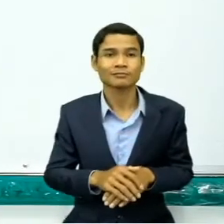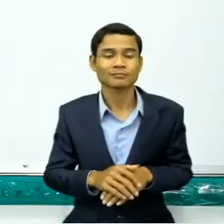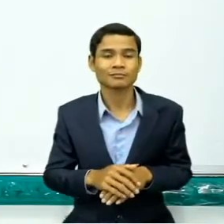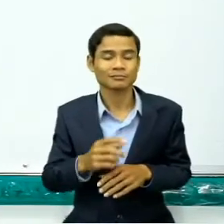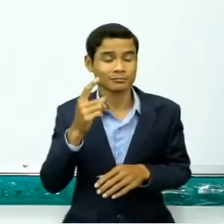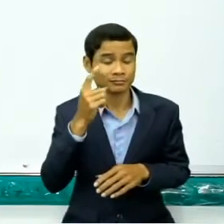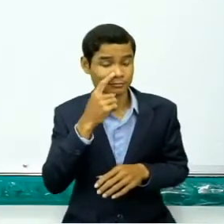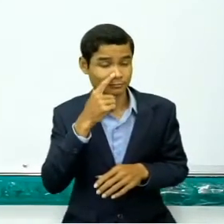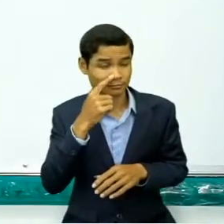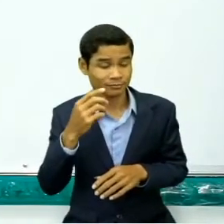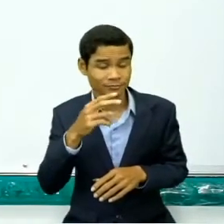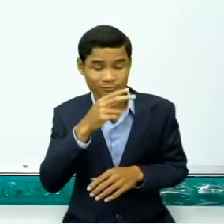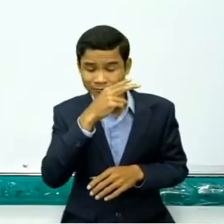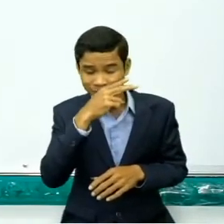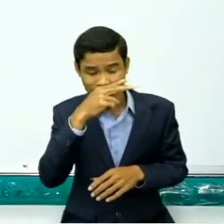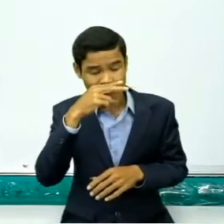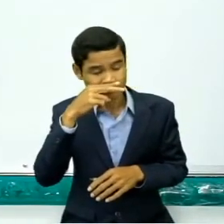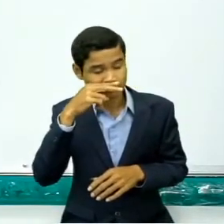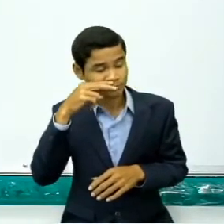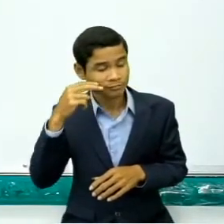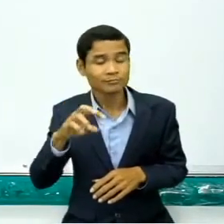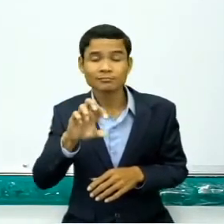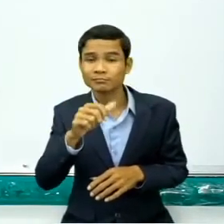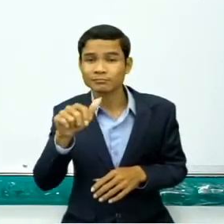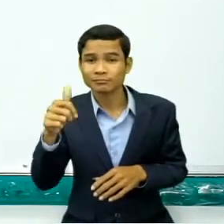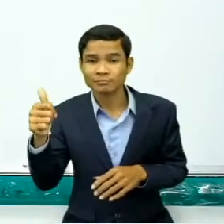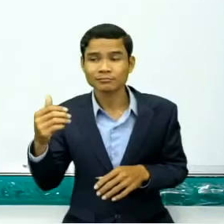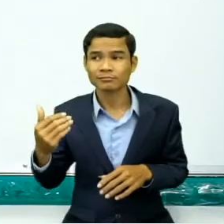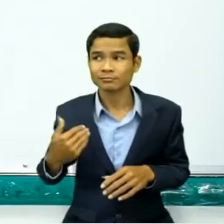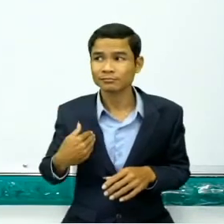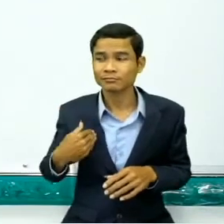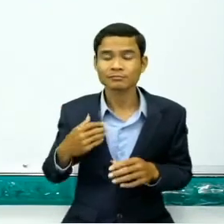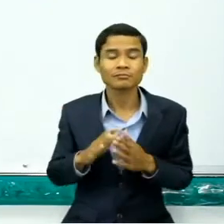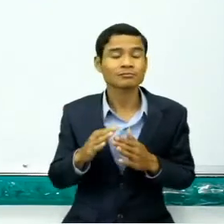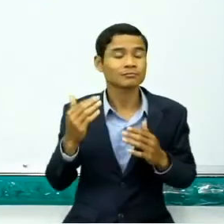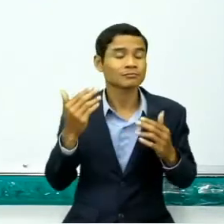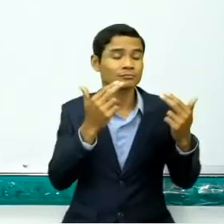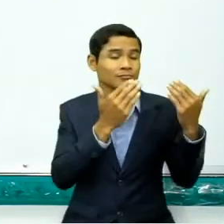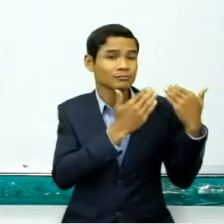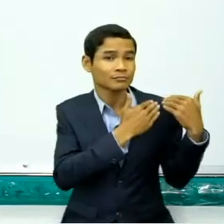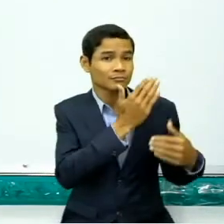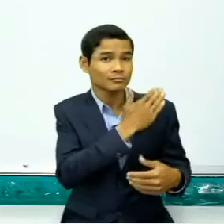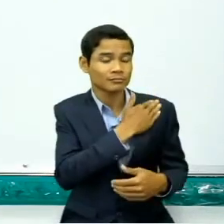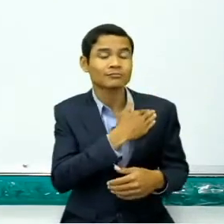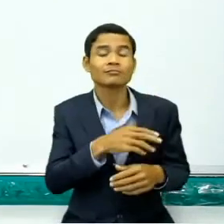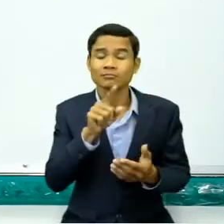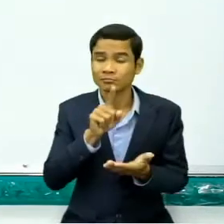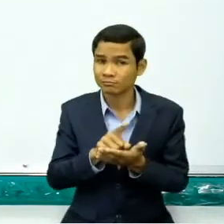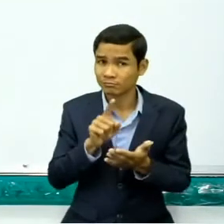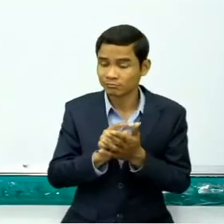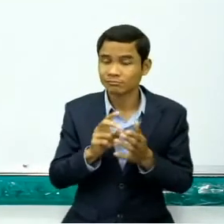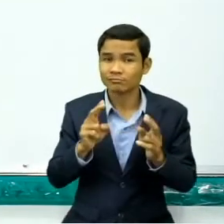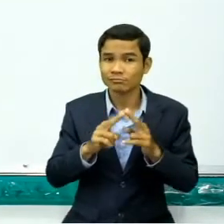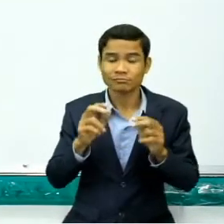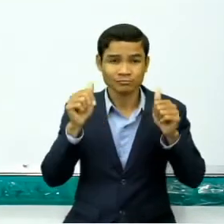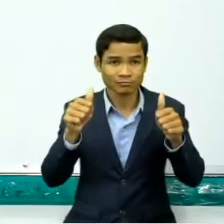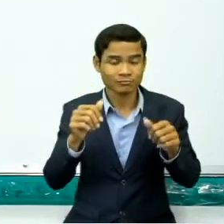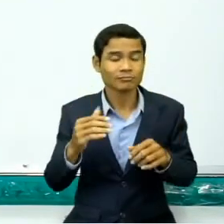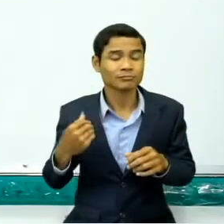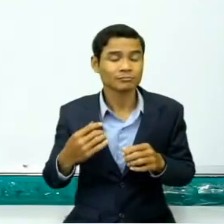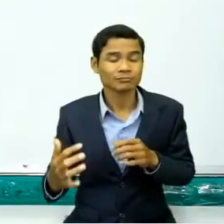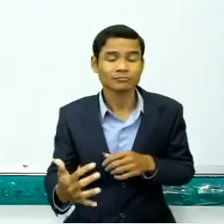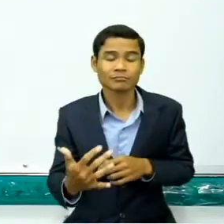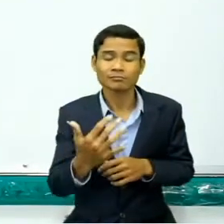chờ mò hết khlân khlân nia nia miền mộng nghia xăm khăn ơ chà srob yok